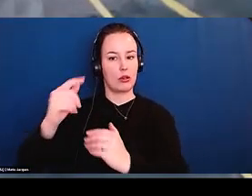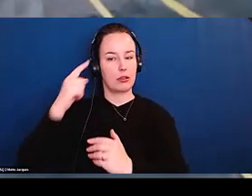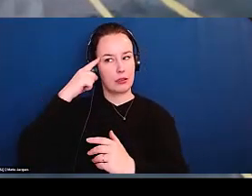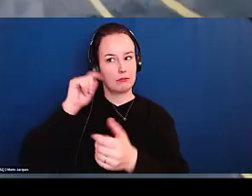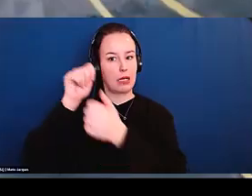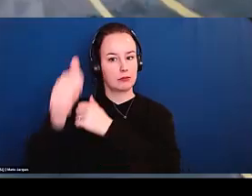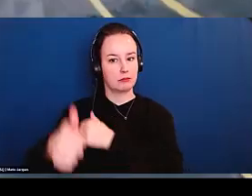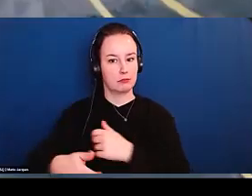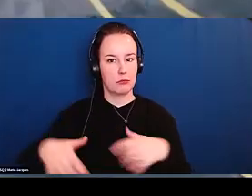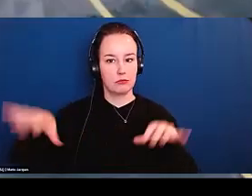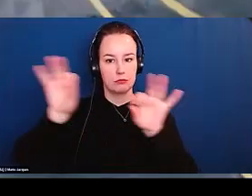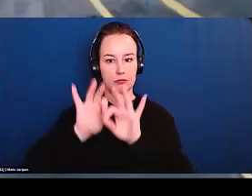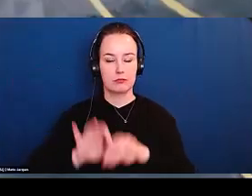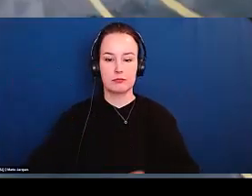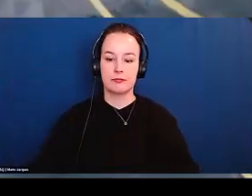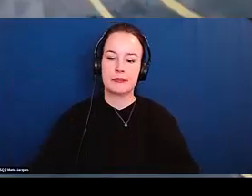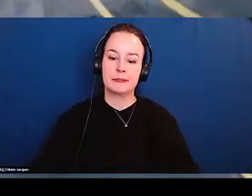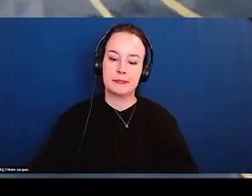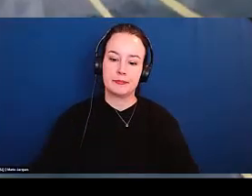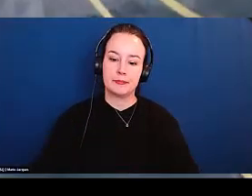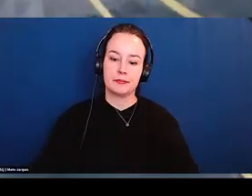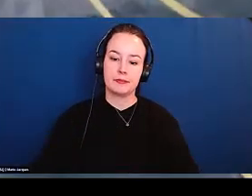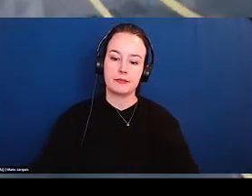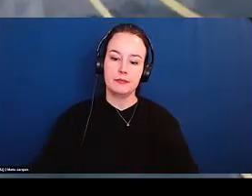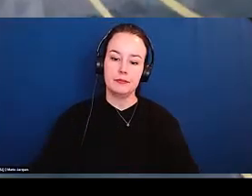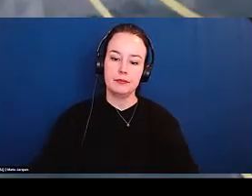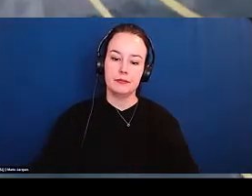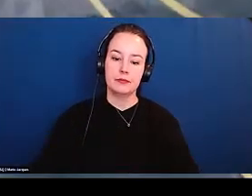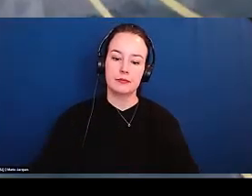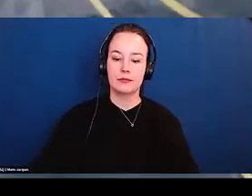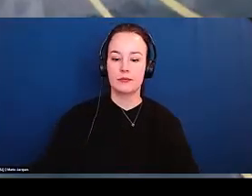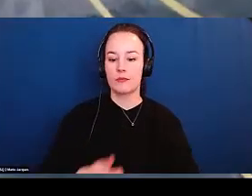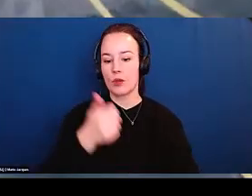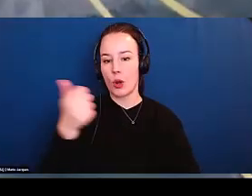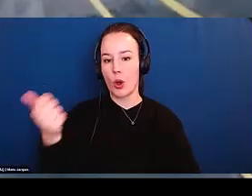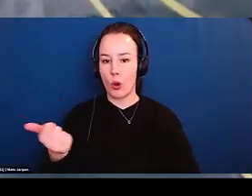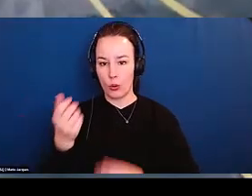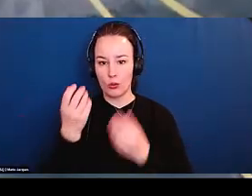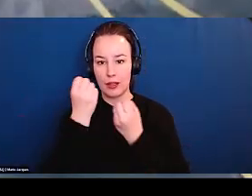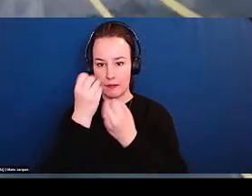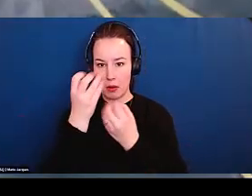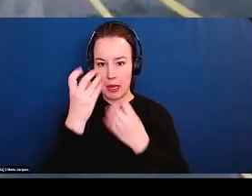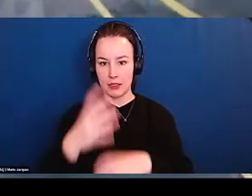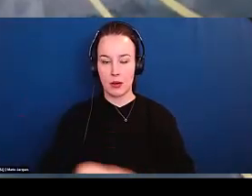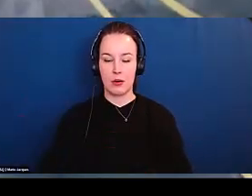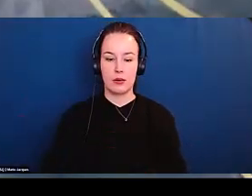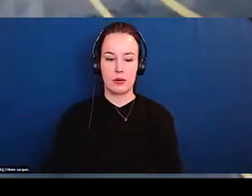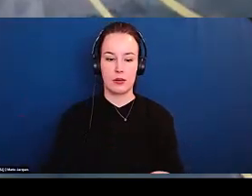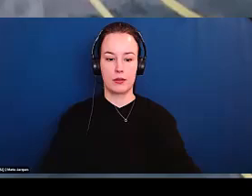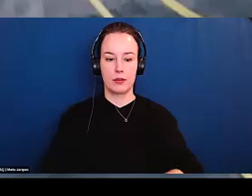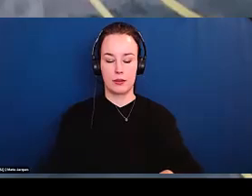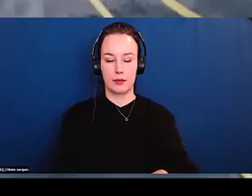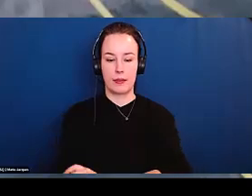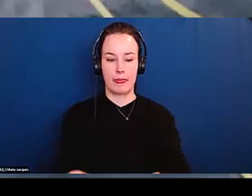Je voudrais aussi partager d'autres petits bouts d'informations.